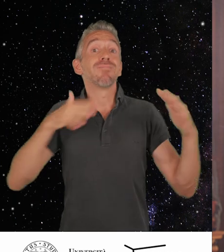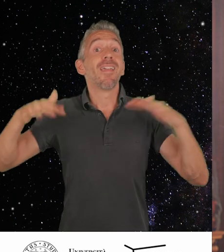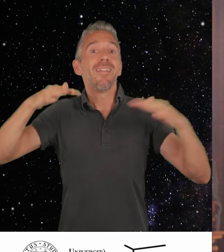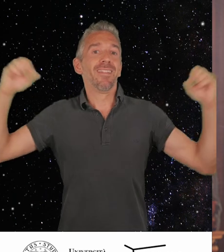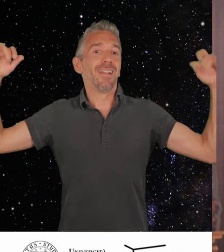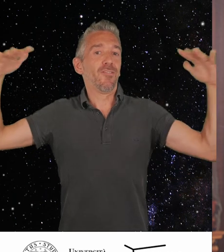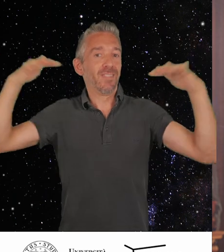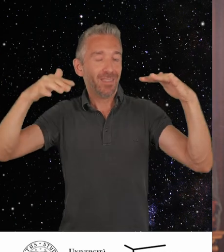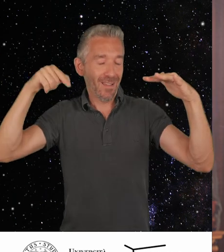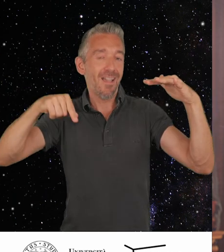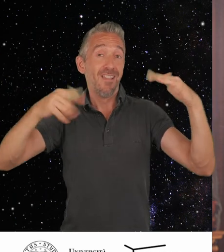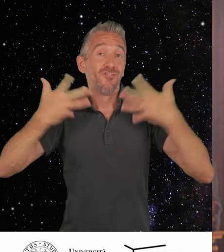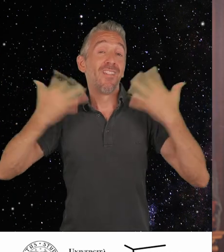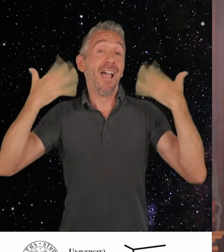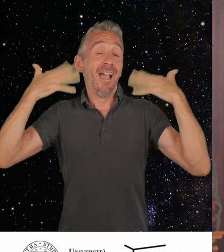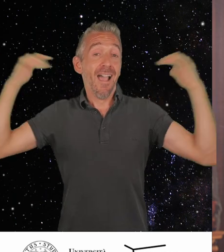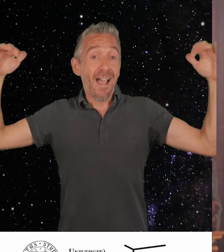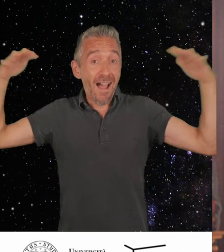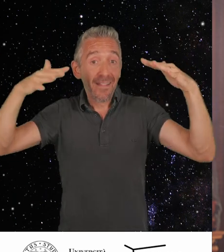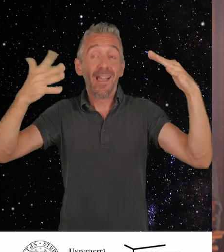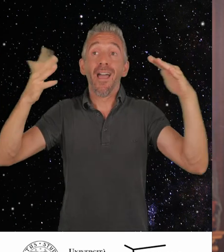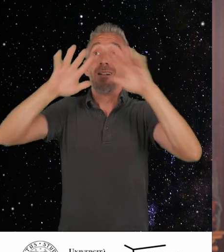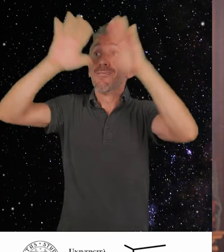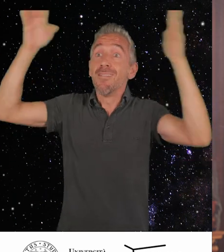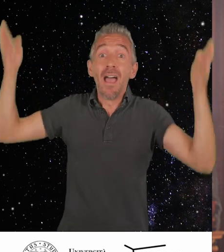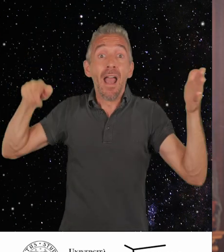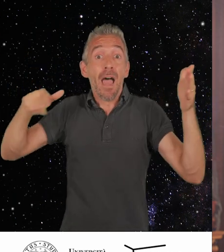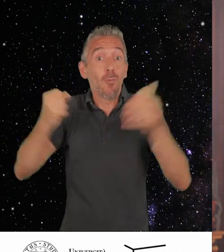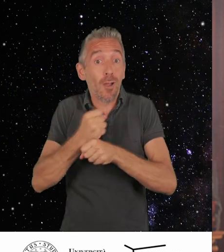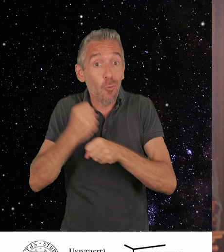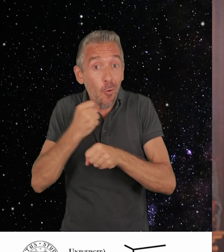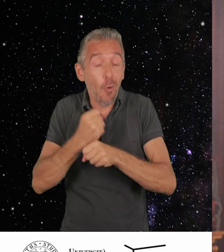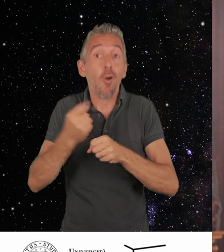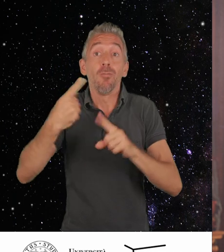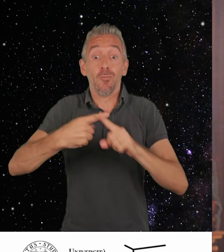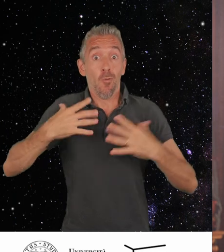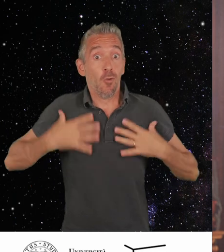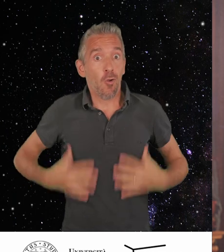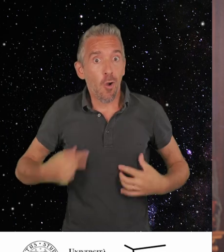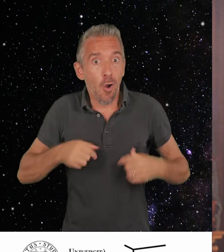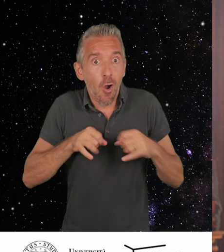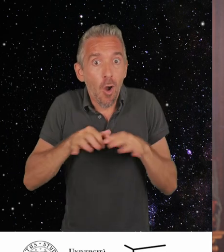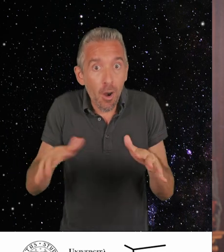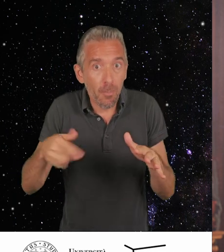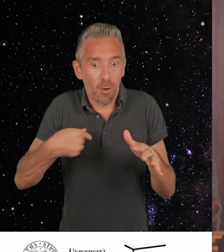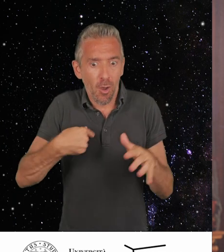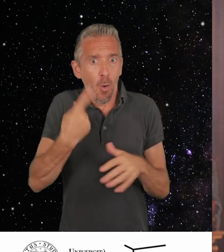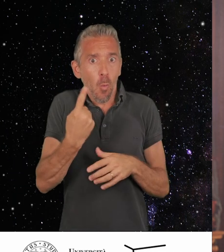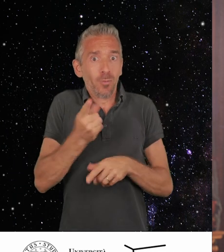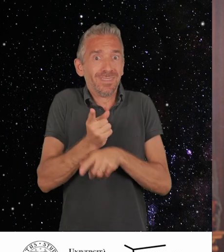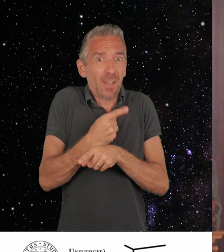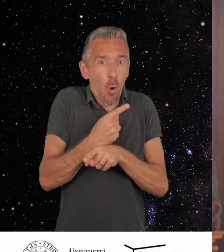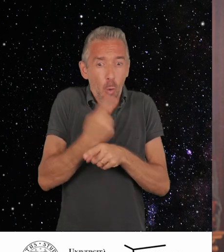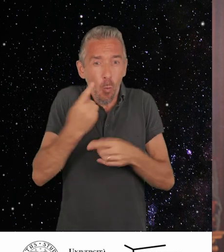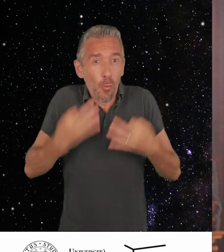presenti nell'aria, nelle pareti del nostro laboratorio e perfino nel nostro corpo. Pensate che ogni secondo produciamo 70 decadimenti radioattivi